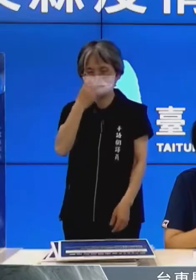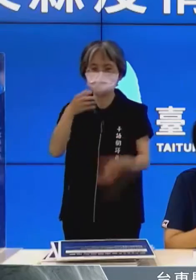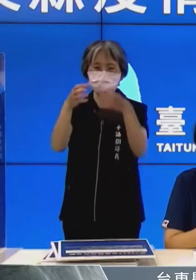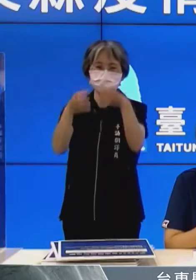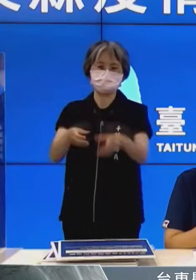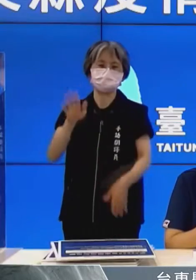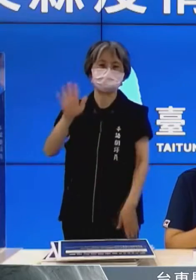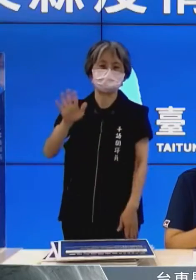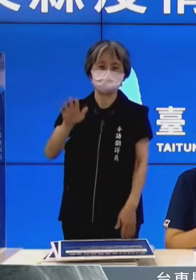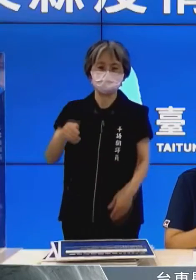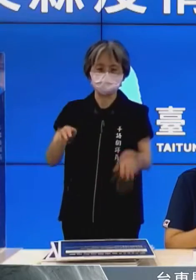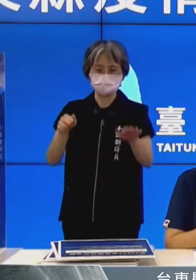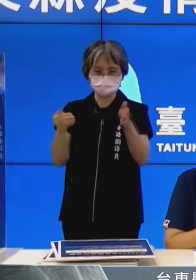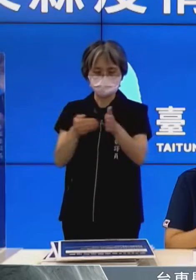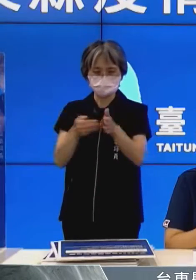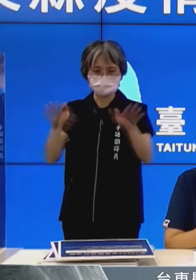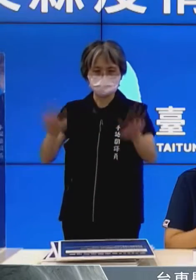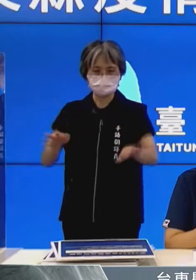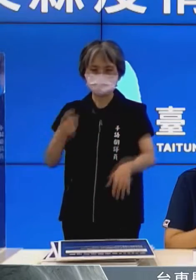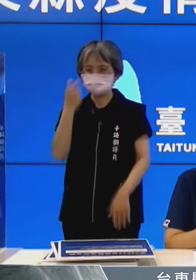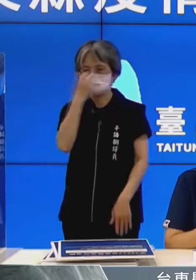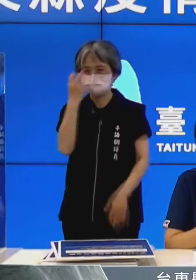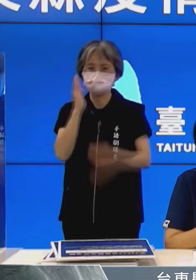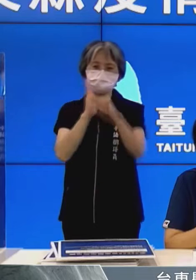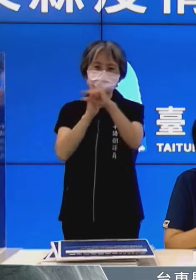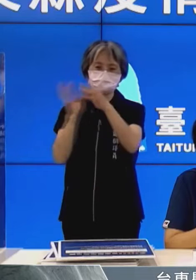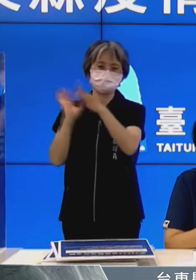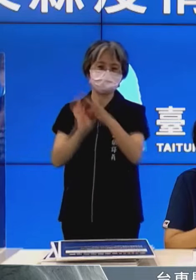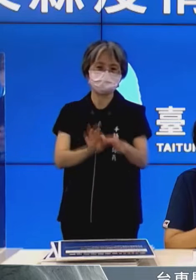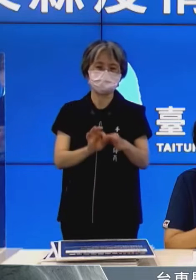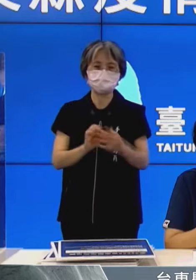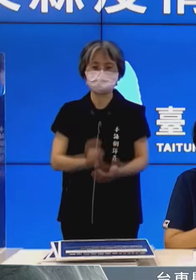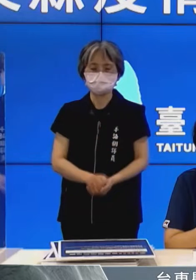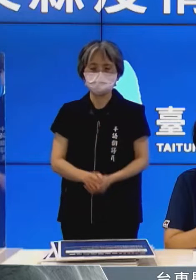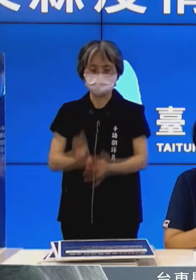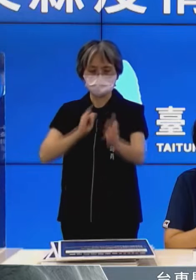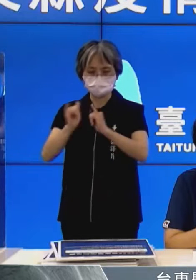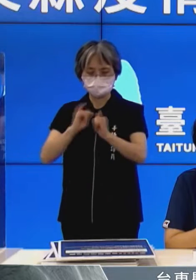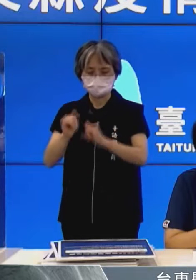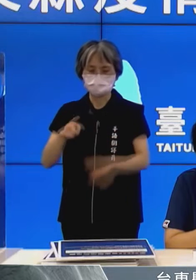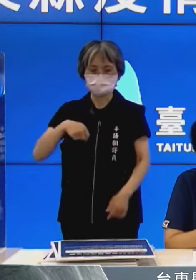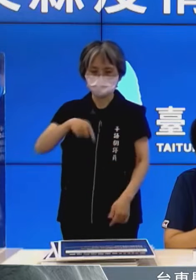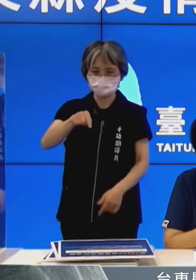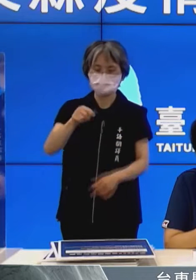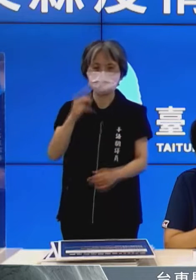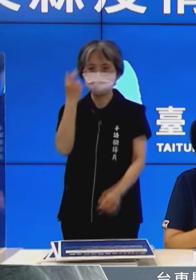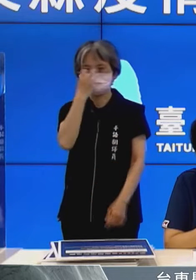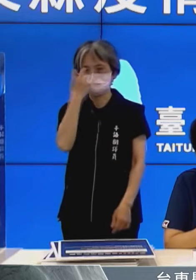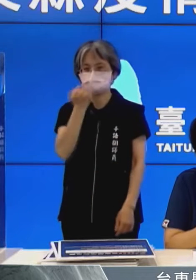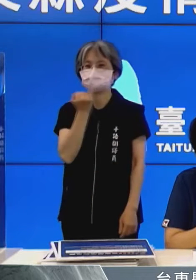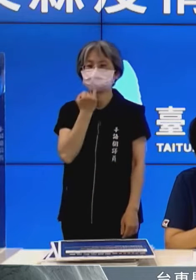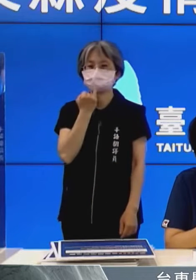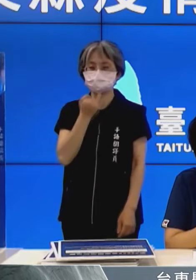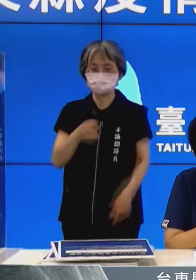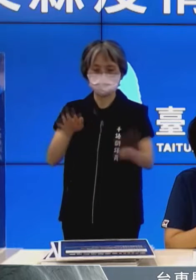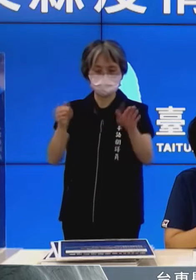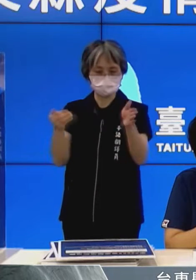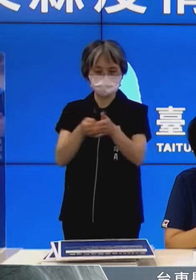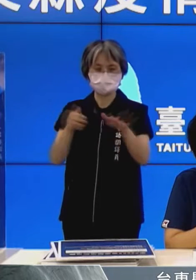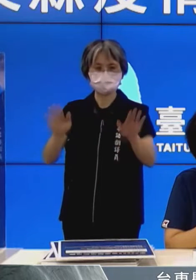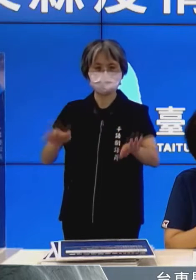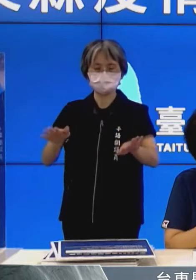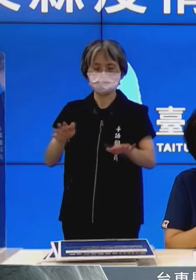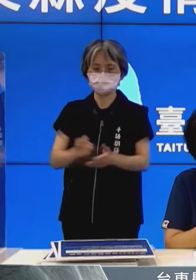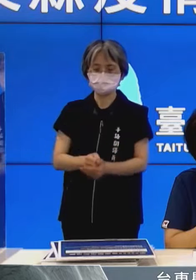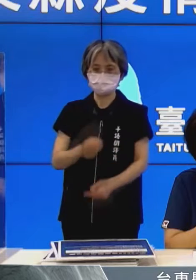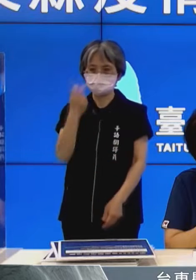那我们从今天下午12:30开始接受乡亲筛检，到目前为止，总